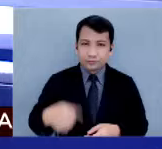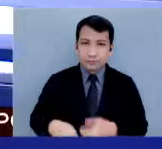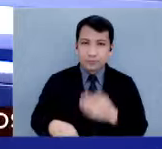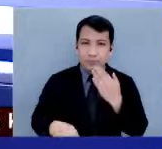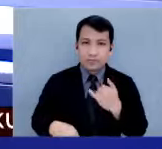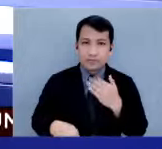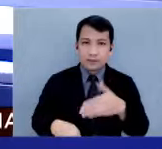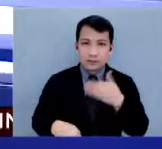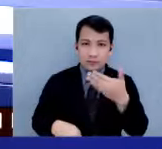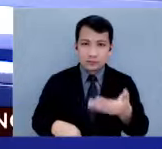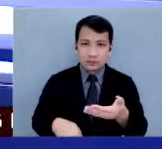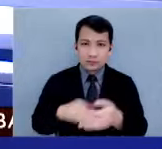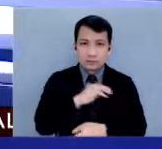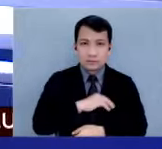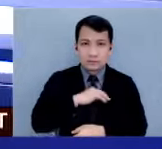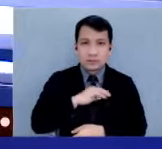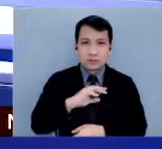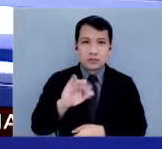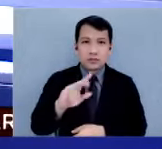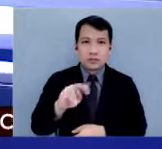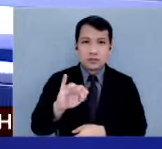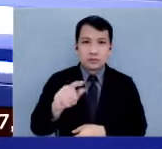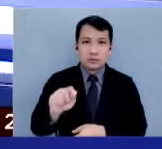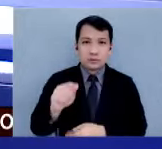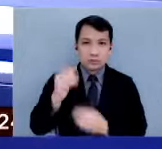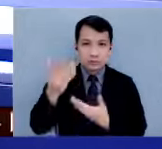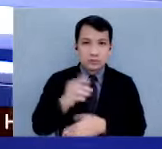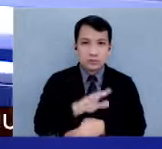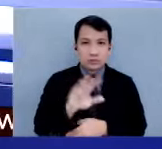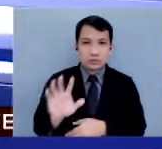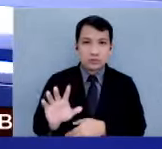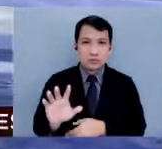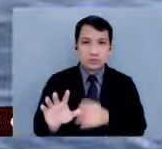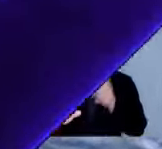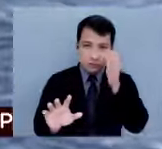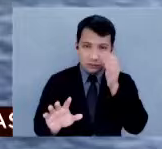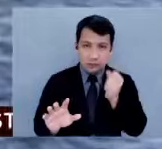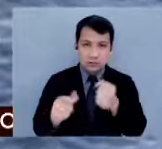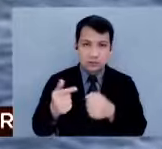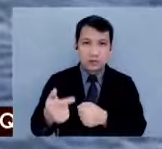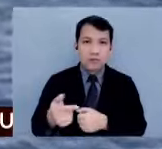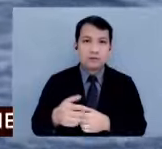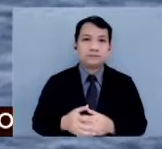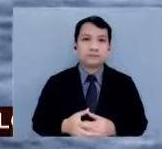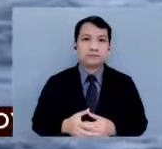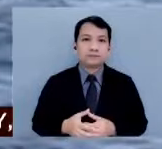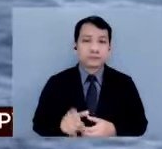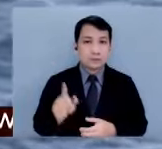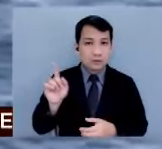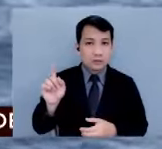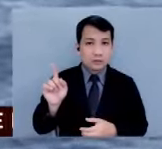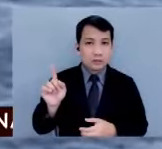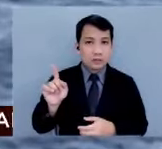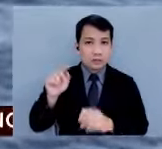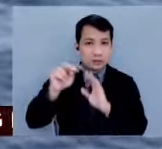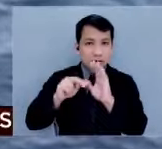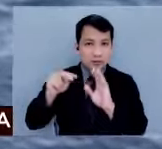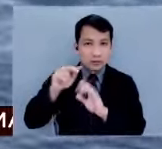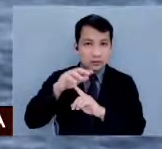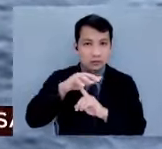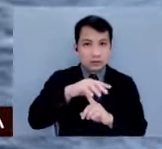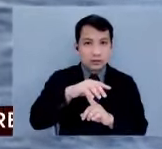resupply mission sa Ayungin Shoal? Nasa frontline ng balitang yan, Camille Samonte. Ito ang aerial video ng pangaharas ng China